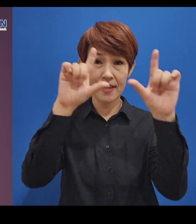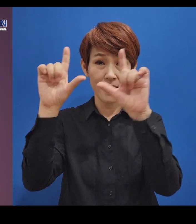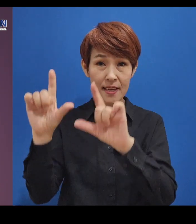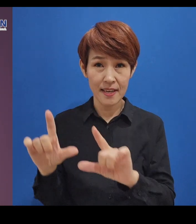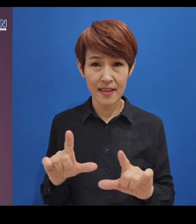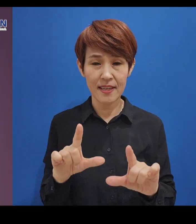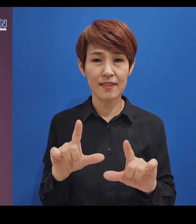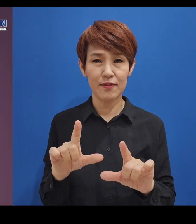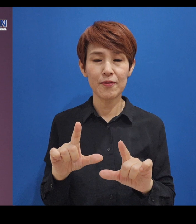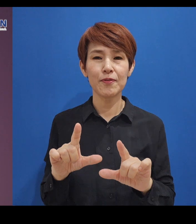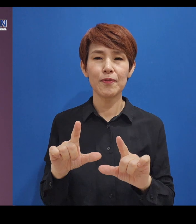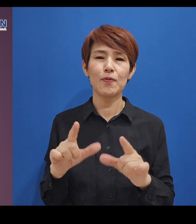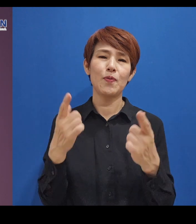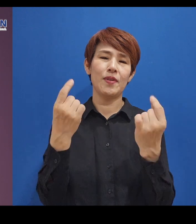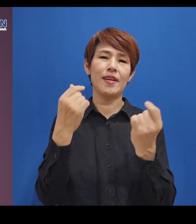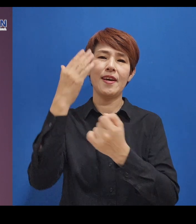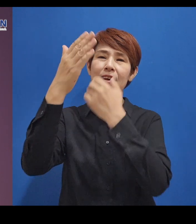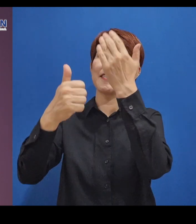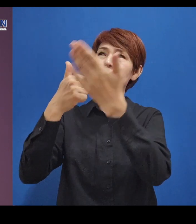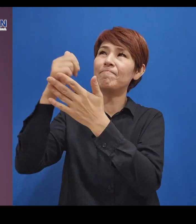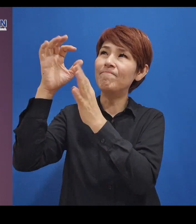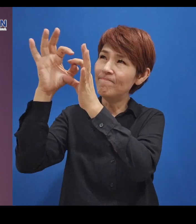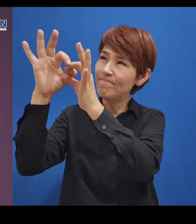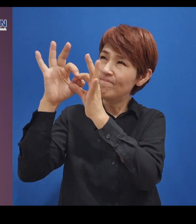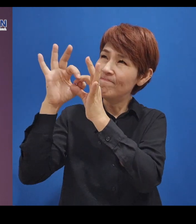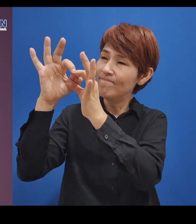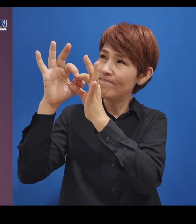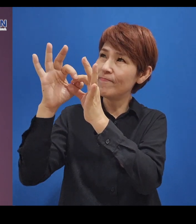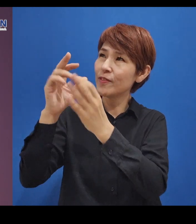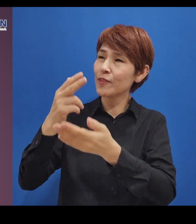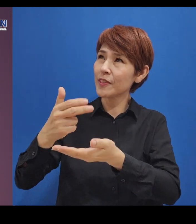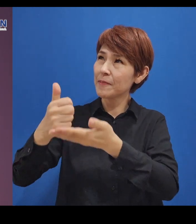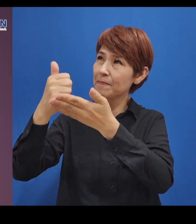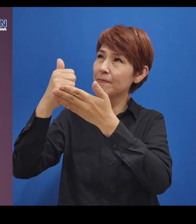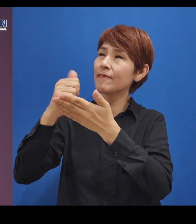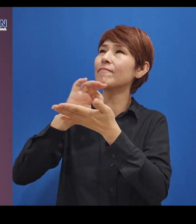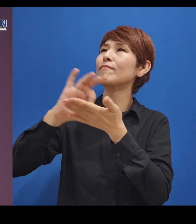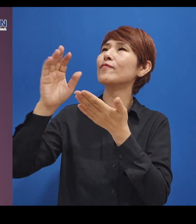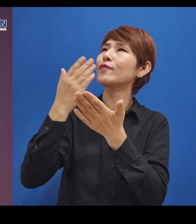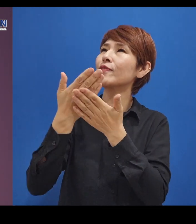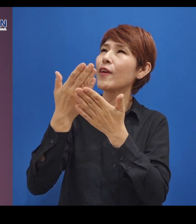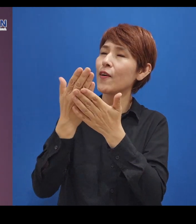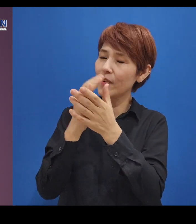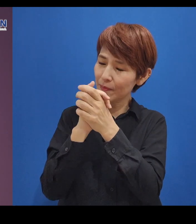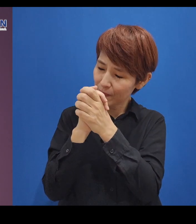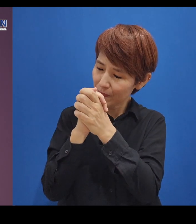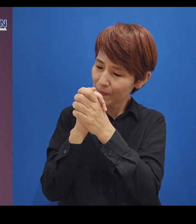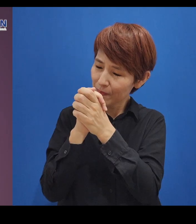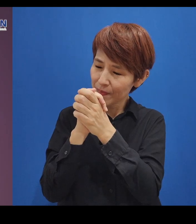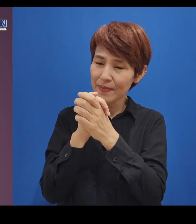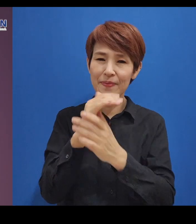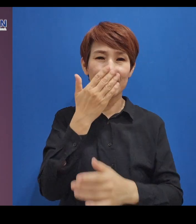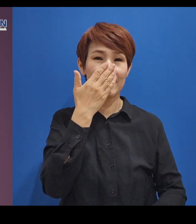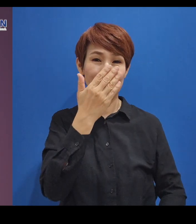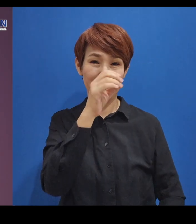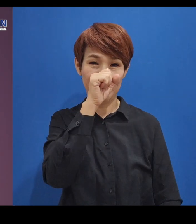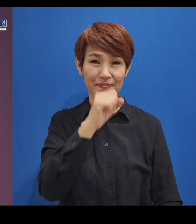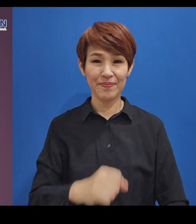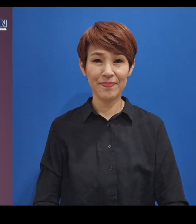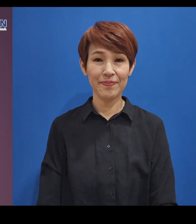날도 대주제 하나님께 묶여서 주님께 존귀하게 쓰임받는 그런 인생이 되면